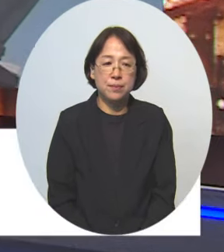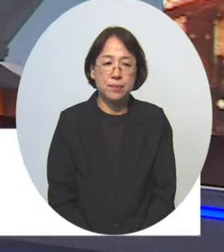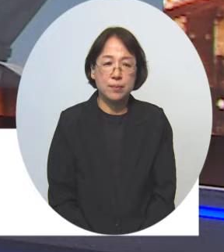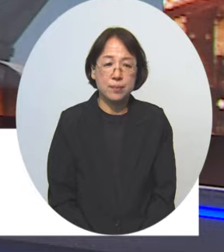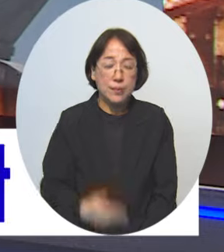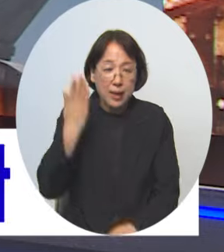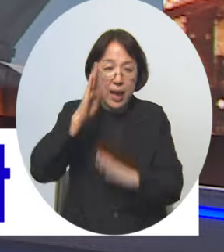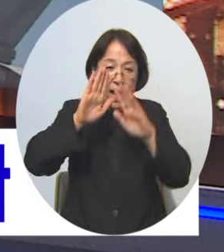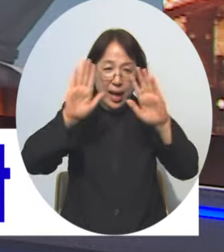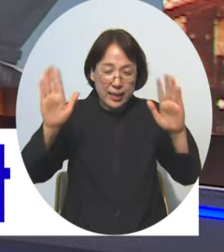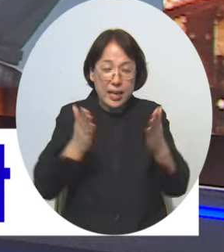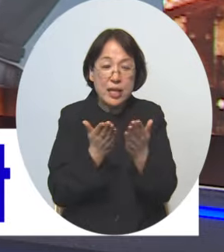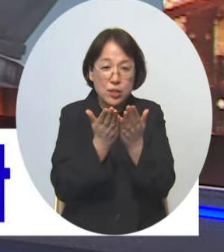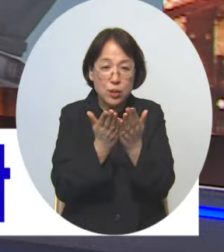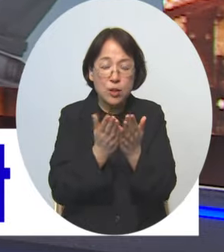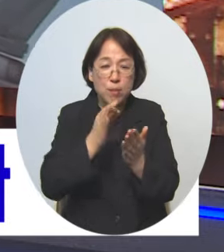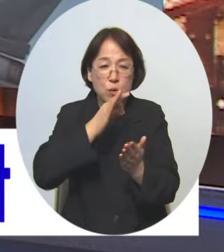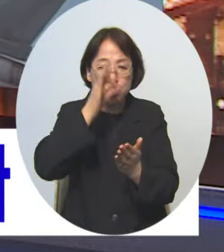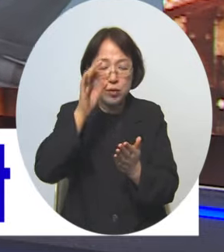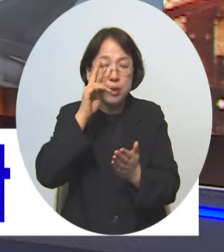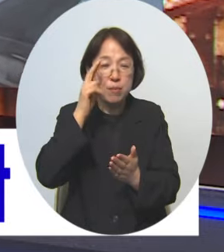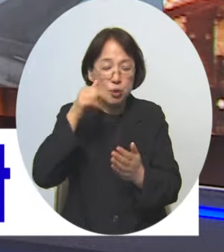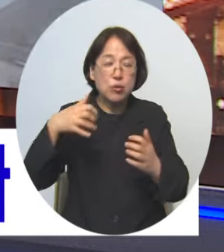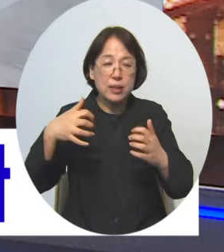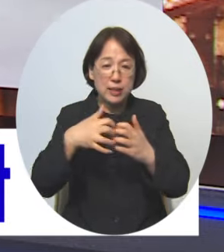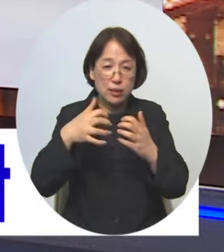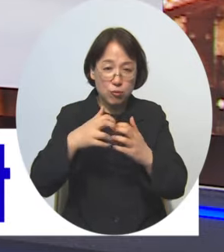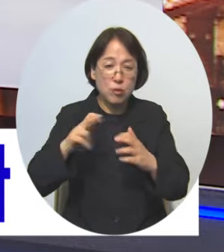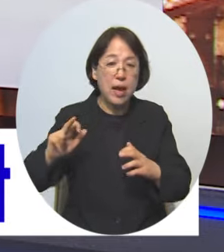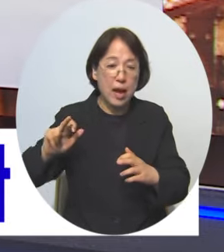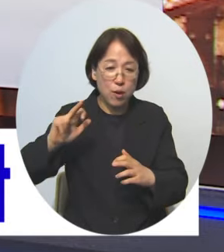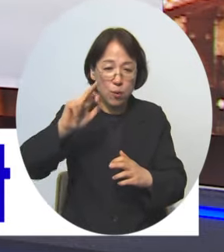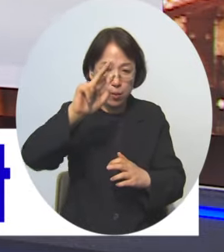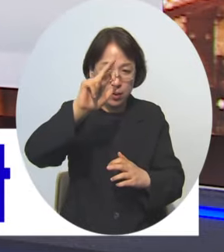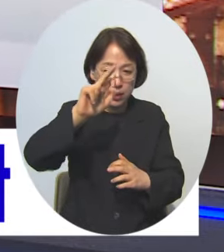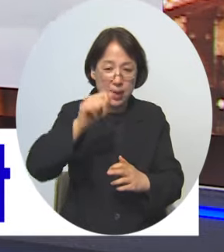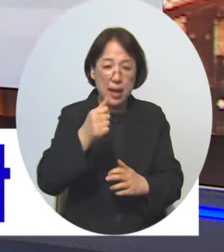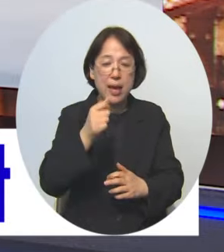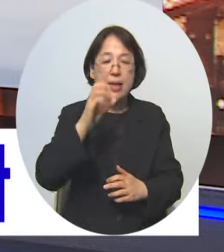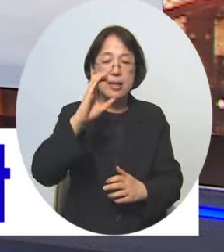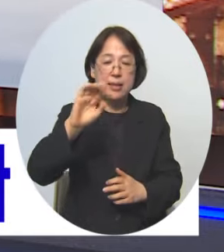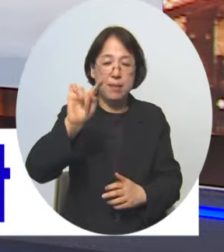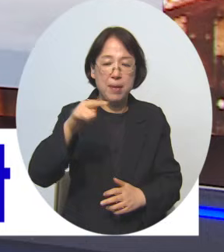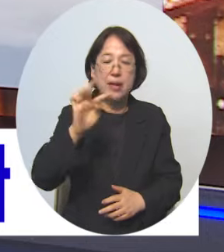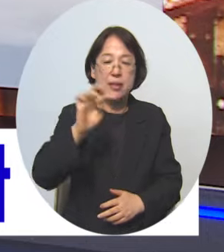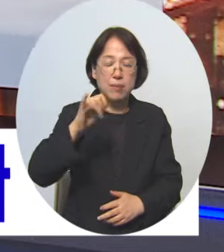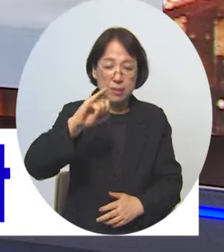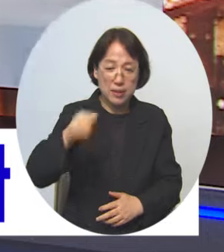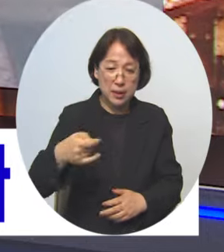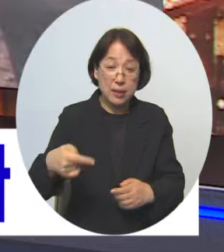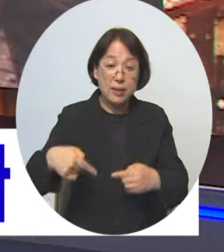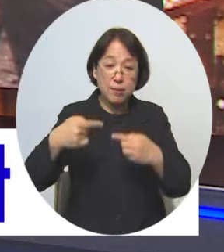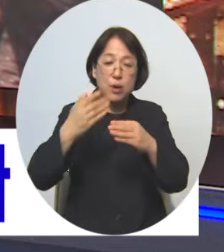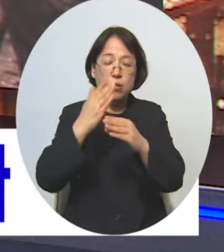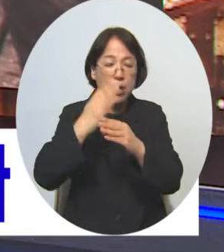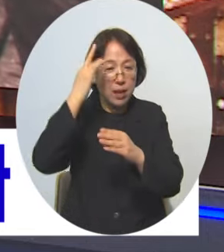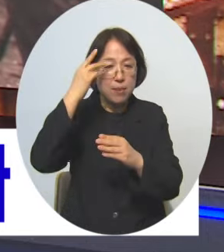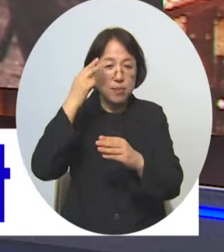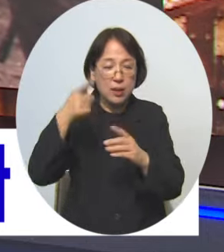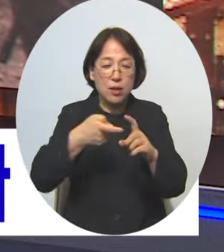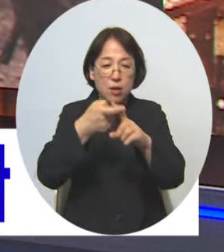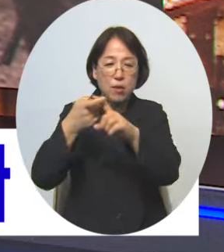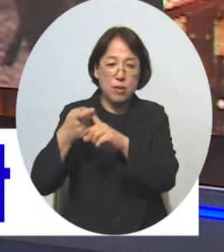하늘의 전함으로 불리는 미국 특수전 항공기 AC-130J가 참가한 가운데 한미연합공중훈련이